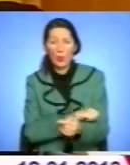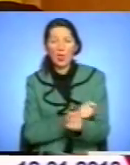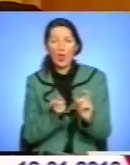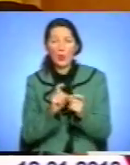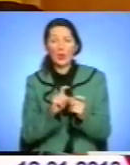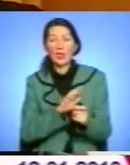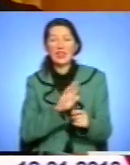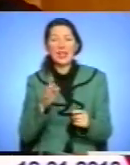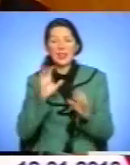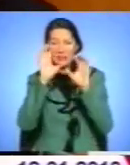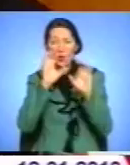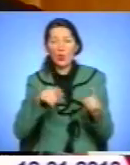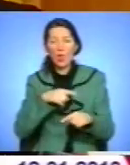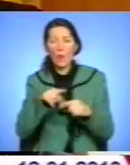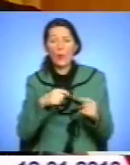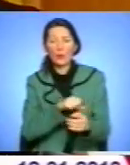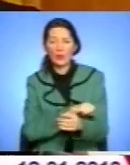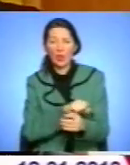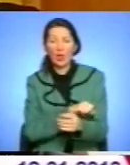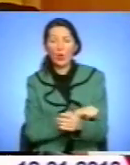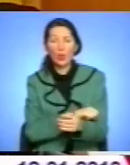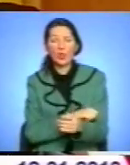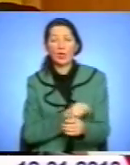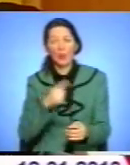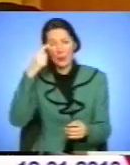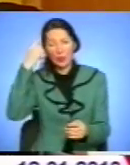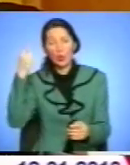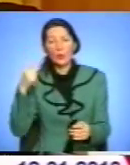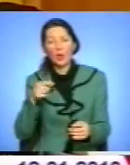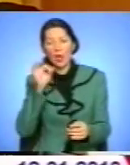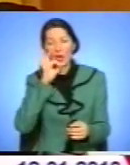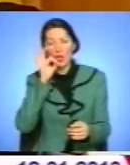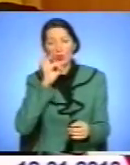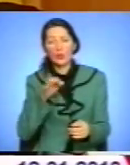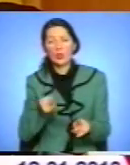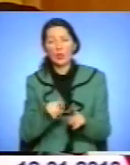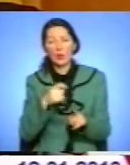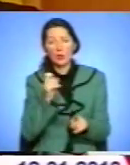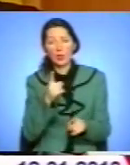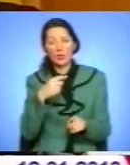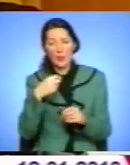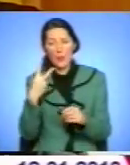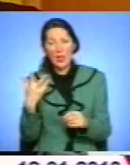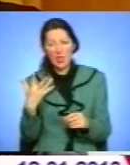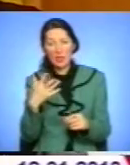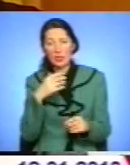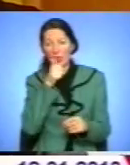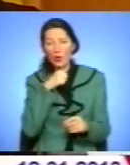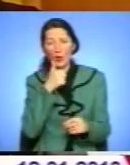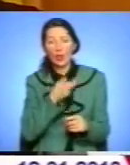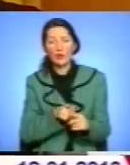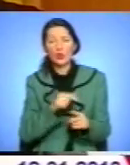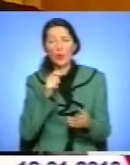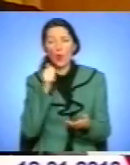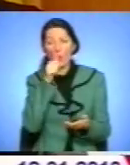обігом наркотичних засобів, психотропних речовин і прекурсорів на 11-15 роки. В цьому році